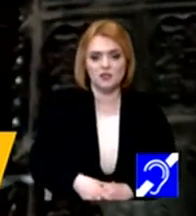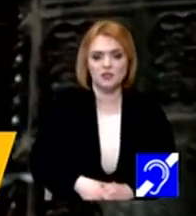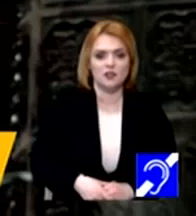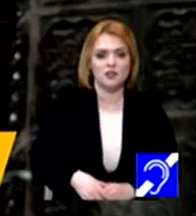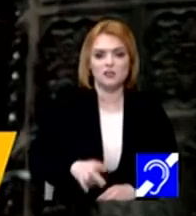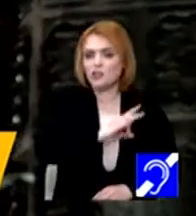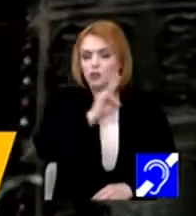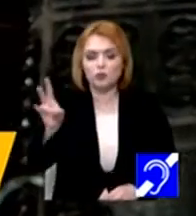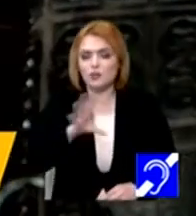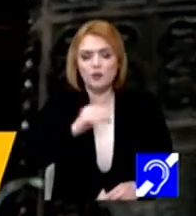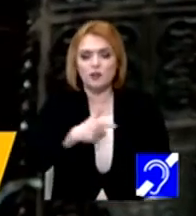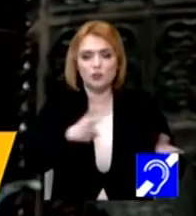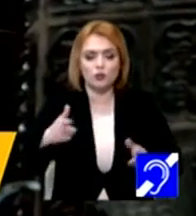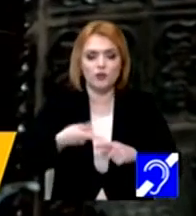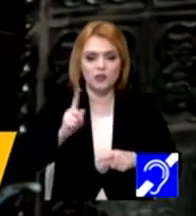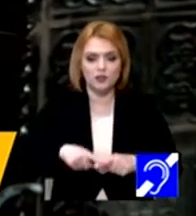не готов к этому. Никто не...